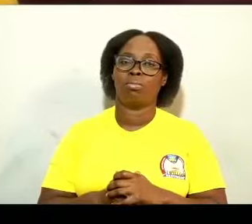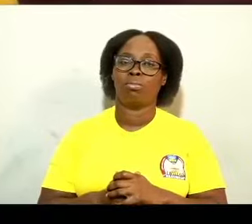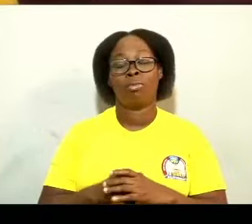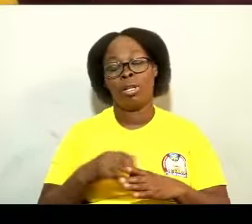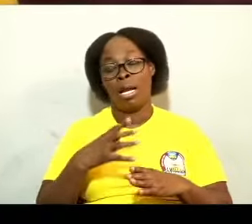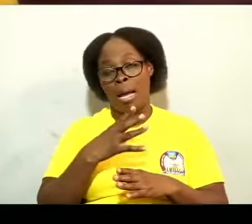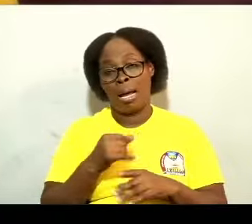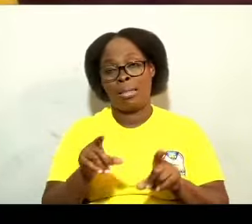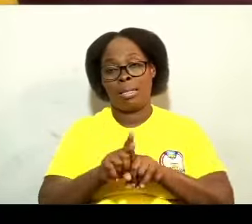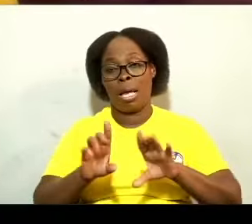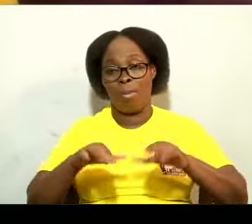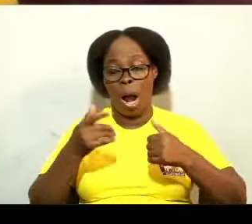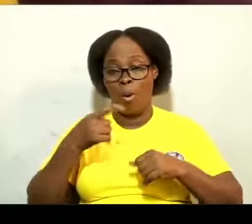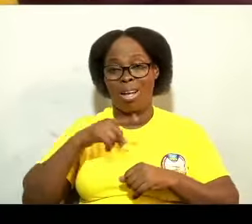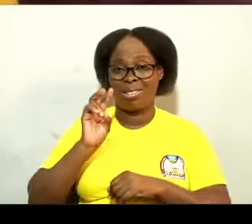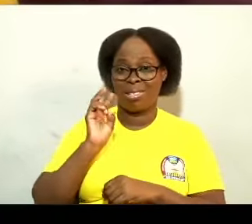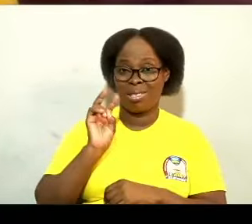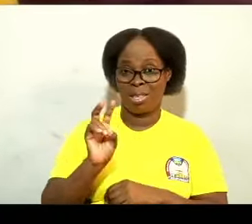kama tulivyokwishaona,